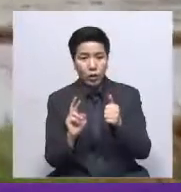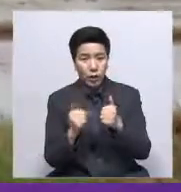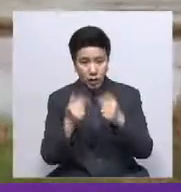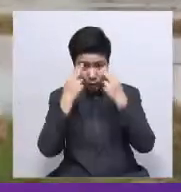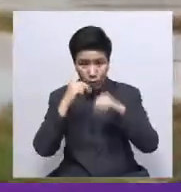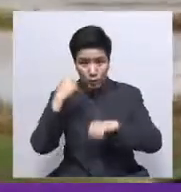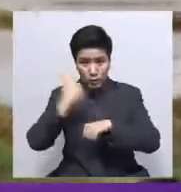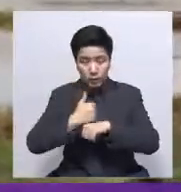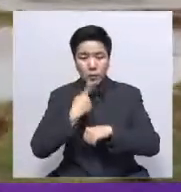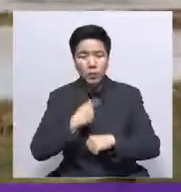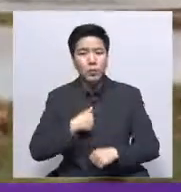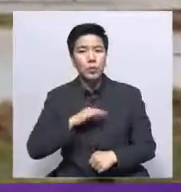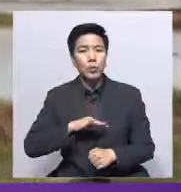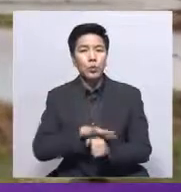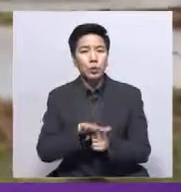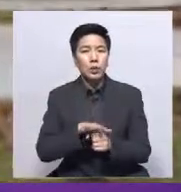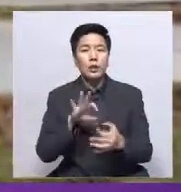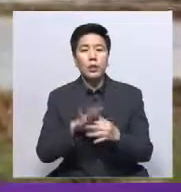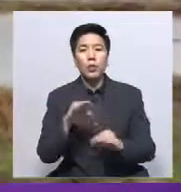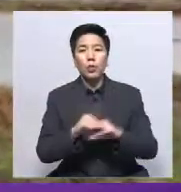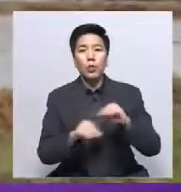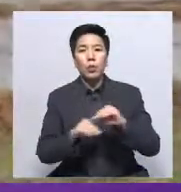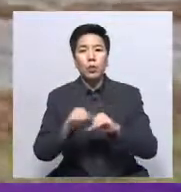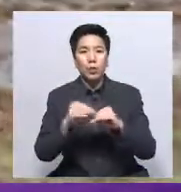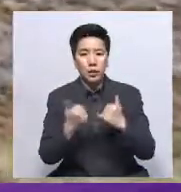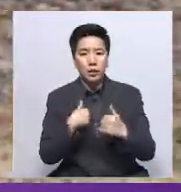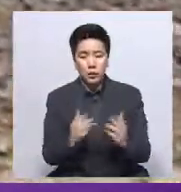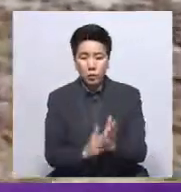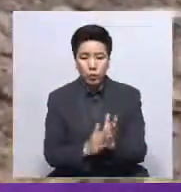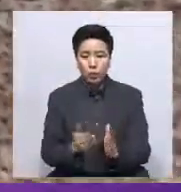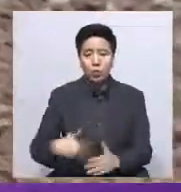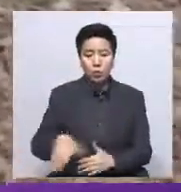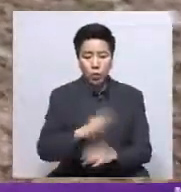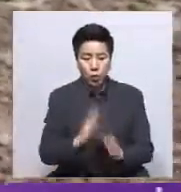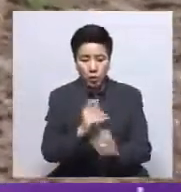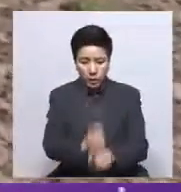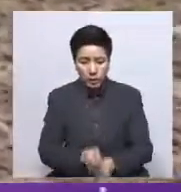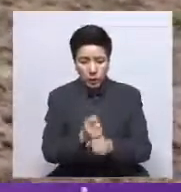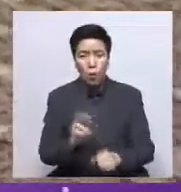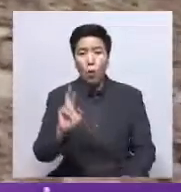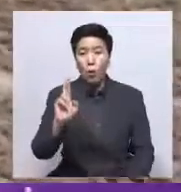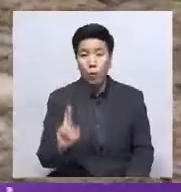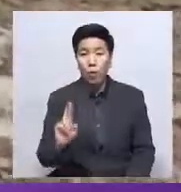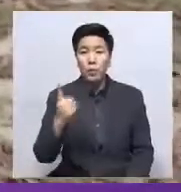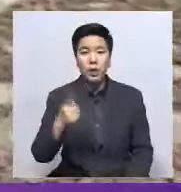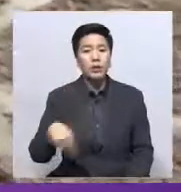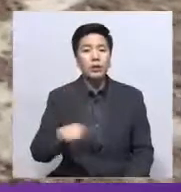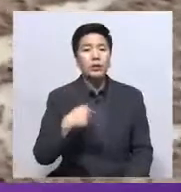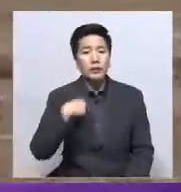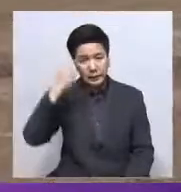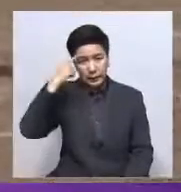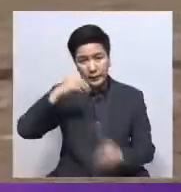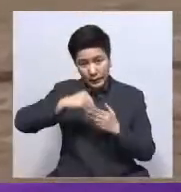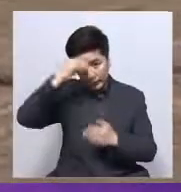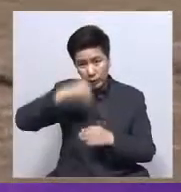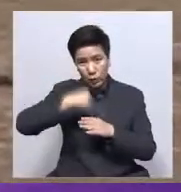ฐมนตรีพอใจกับความคืบหน้าของโครงการและชื่นชมความมุ่งมั่นตั้งใจของเกษตรกรรุ่นใหม่ที่หลายคนนะครับจบ